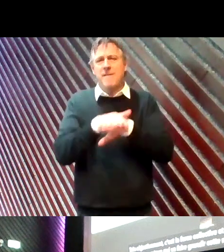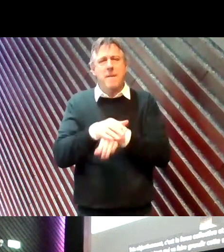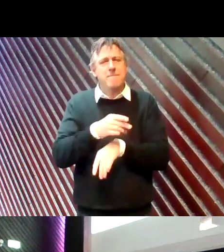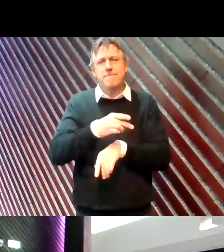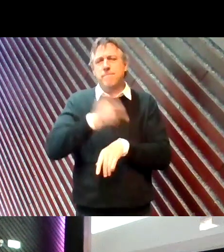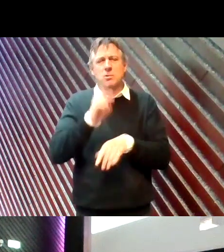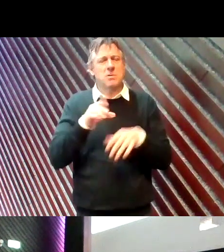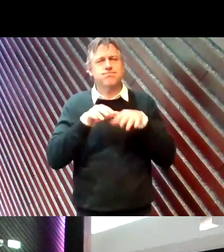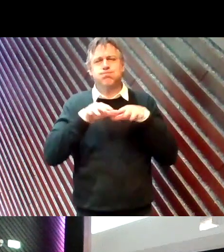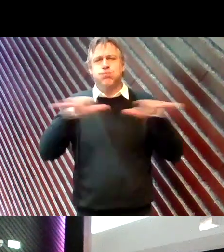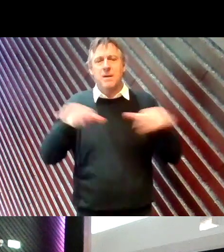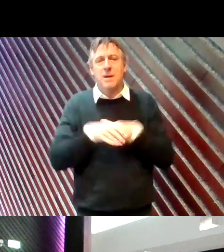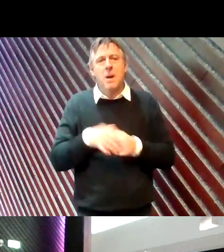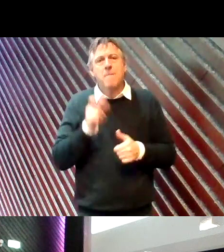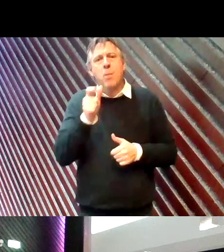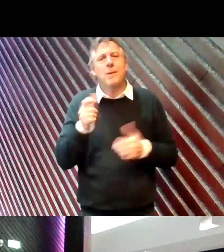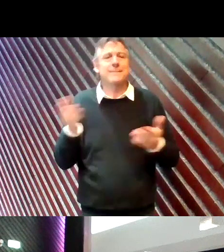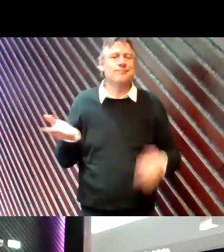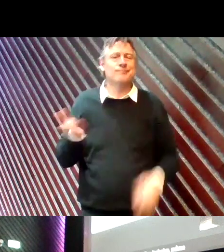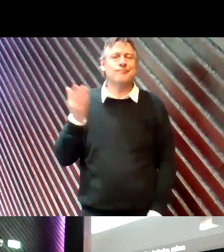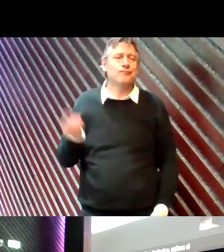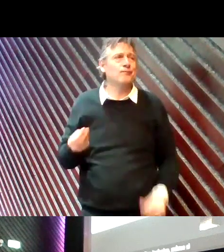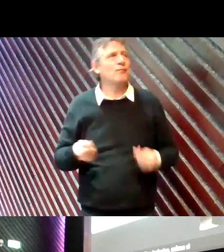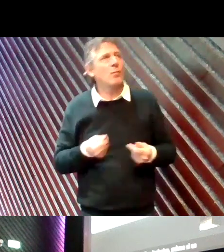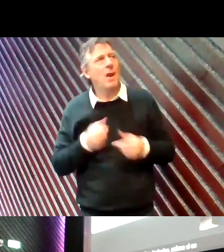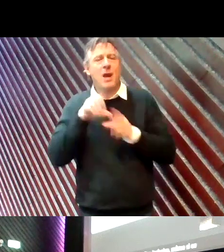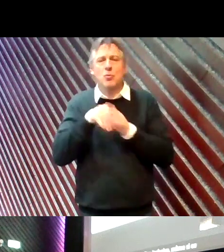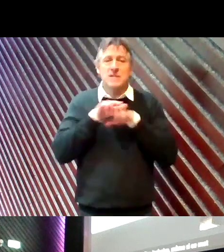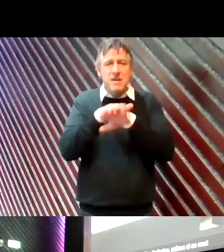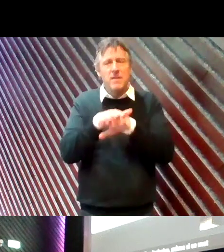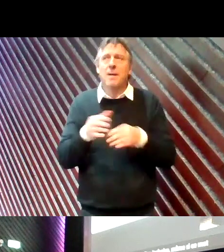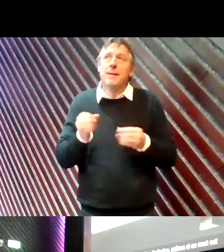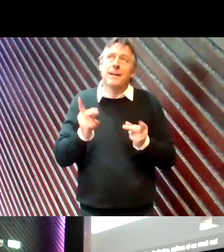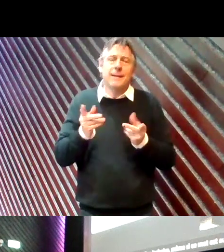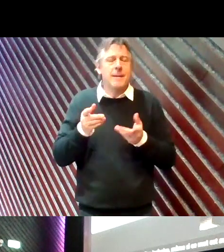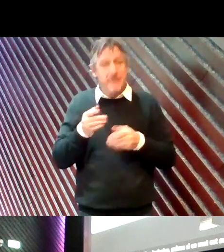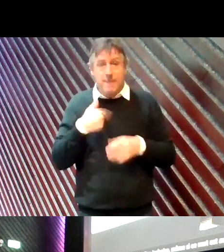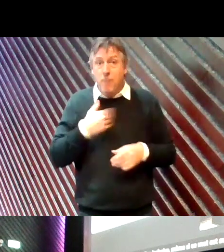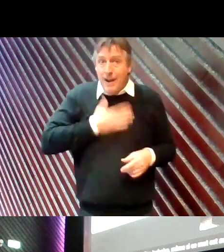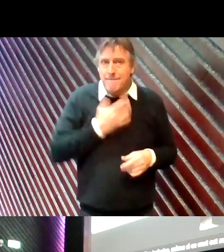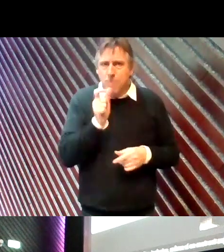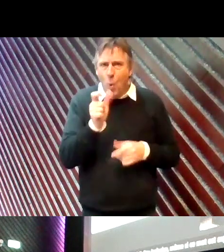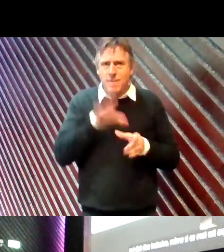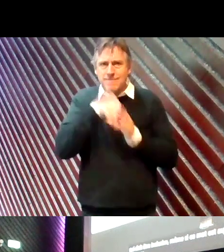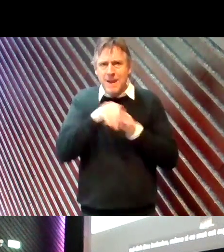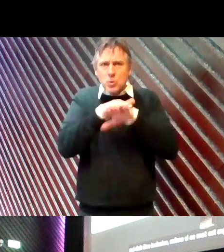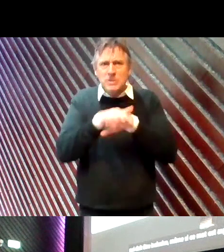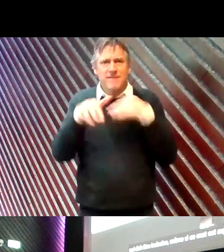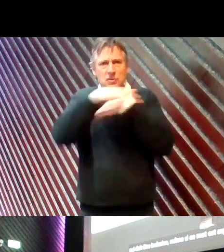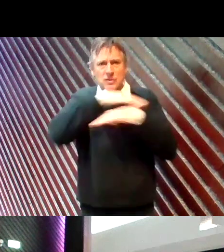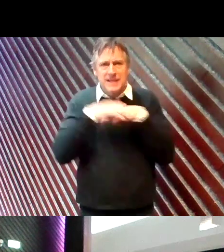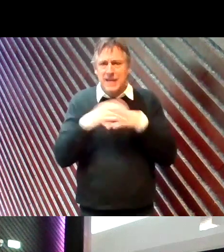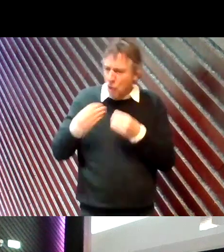un peu utilisé, je crois encore à la société plus inclusive parce que ça nous donne, je dirais, des challenges, je dirais, à nous motiver au